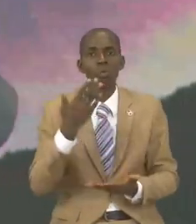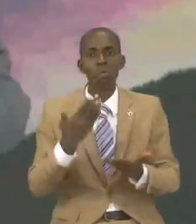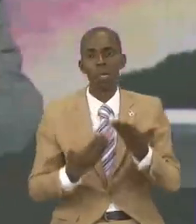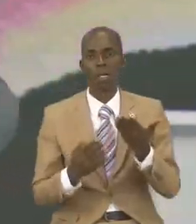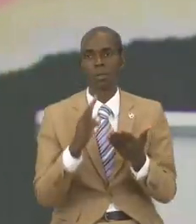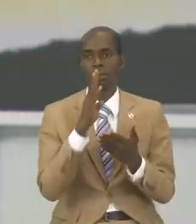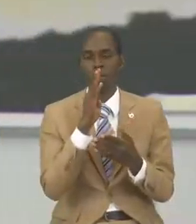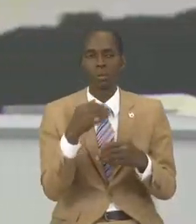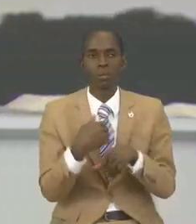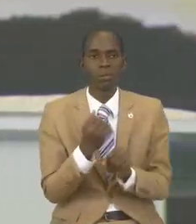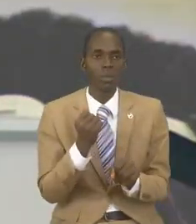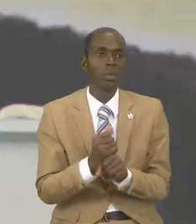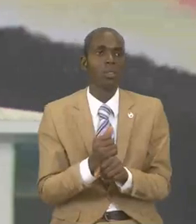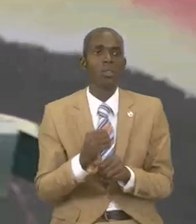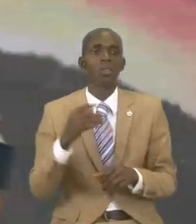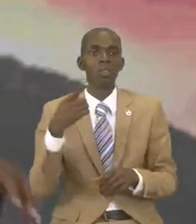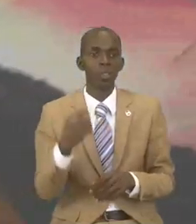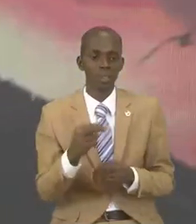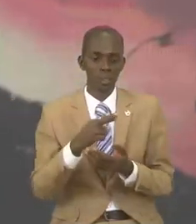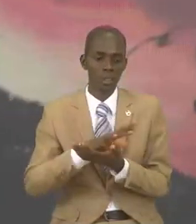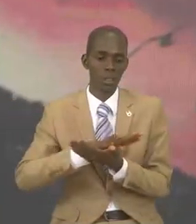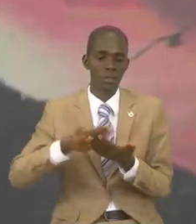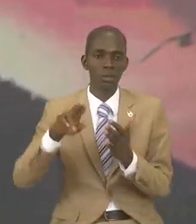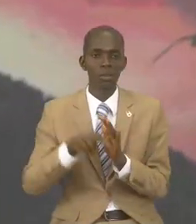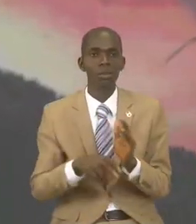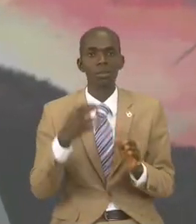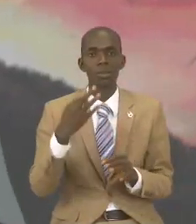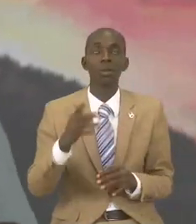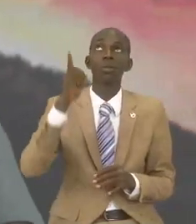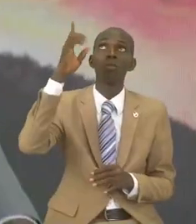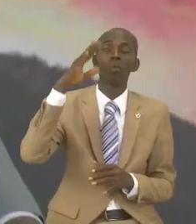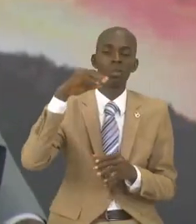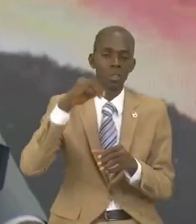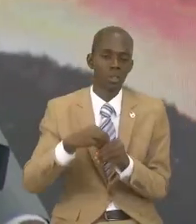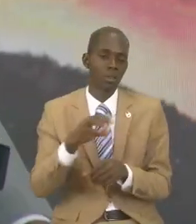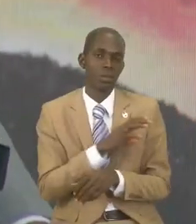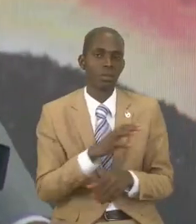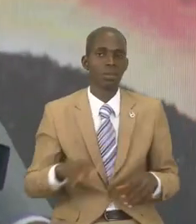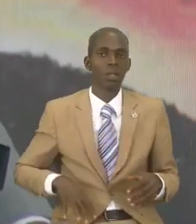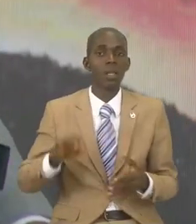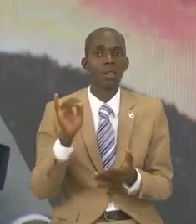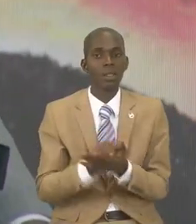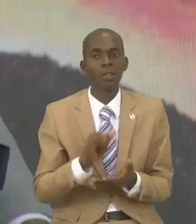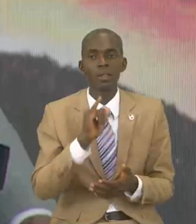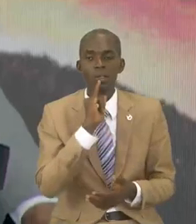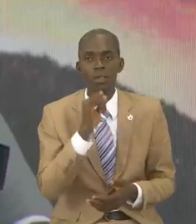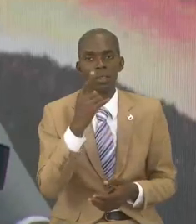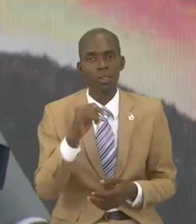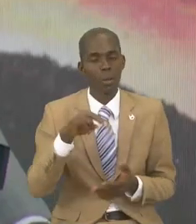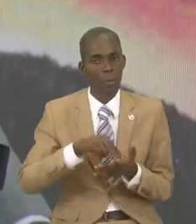nous soyons, nous devenons justice de Dieu en lui. Ça, c'est l'objectif.